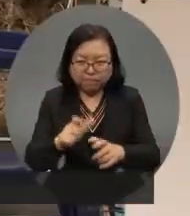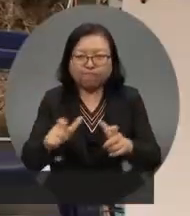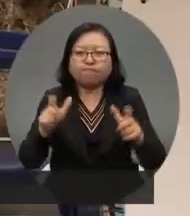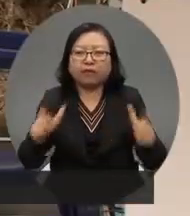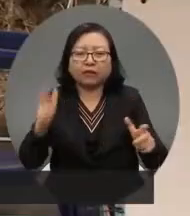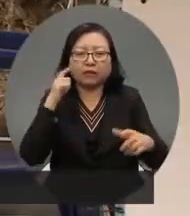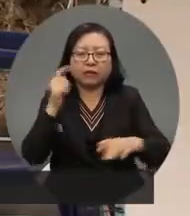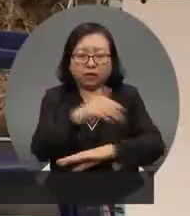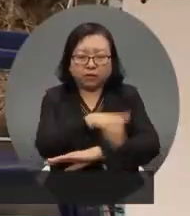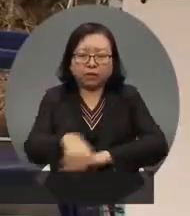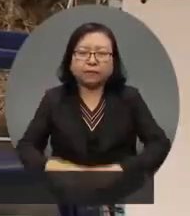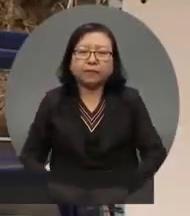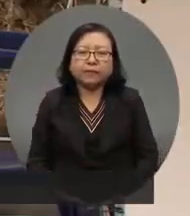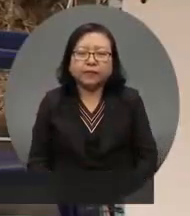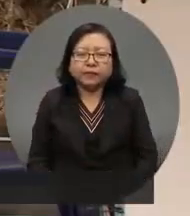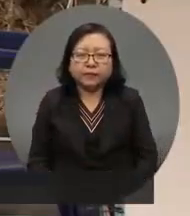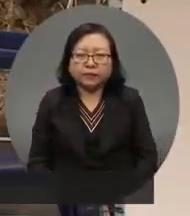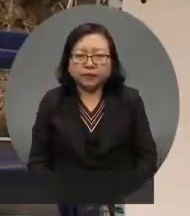뉴스 이초원입니다.